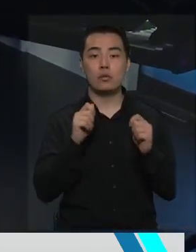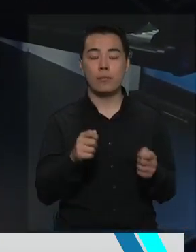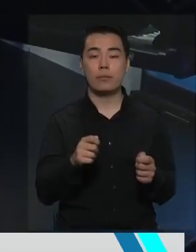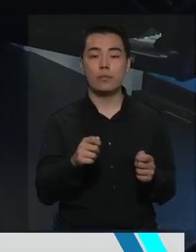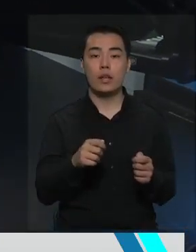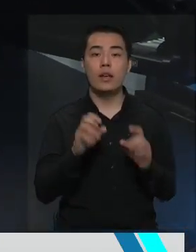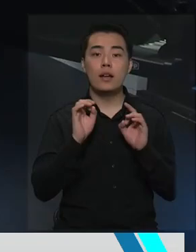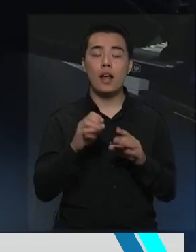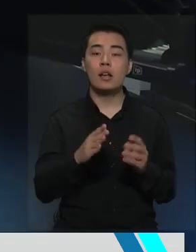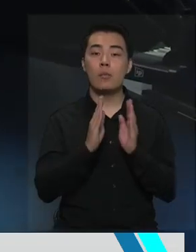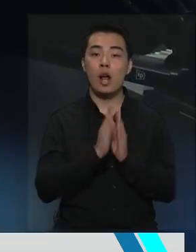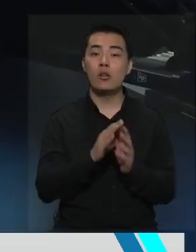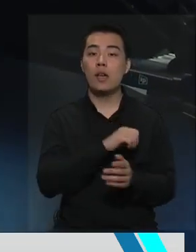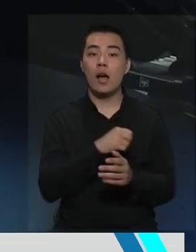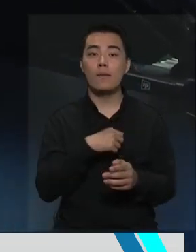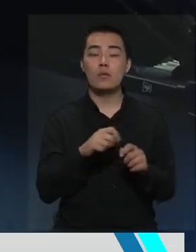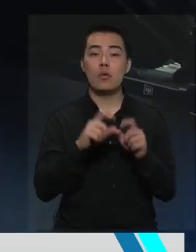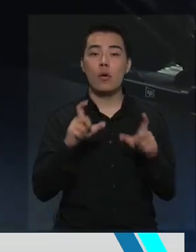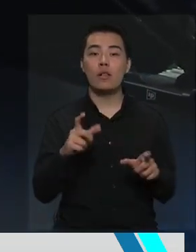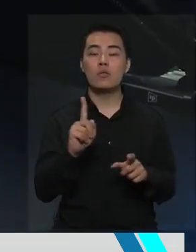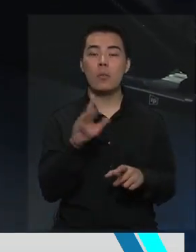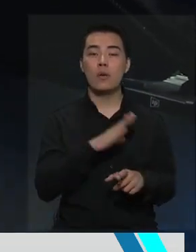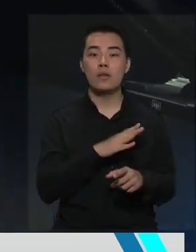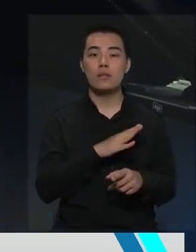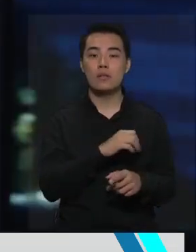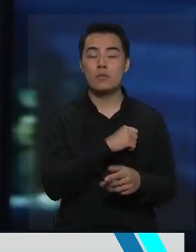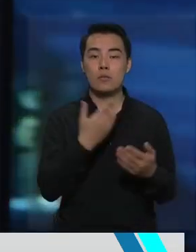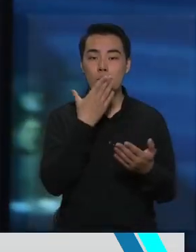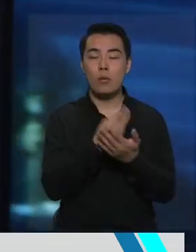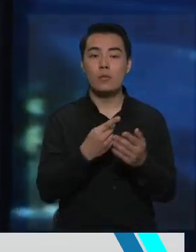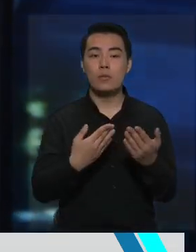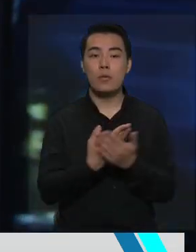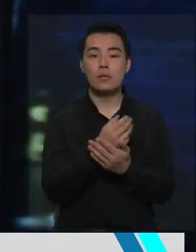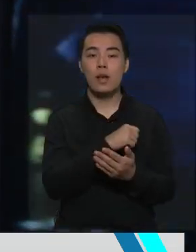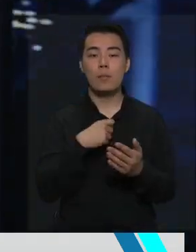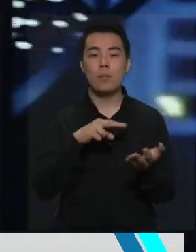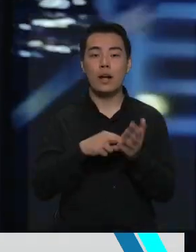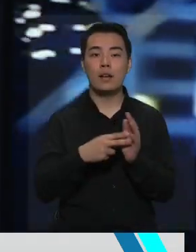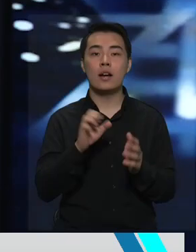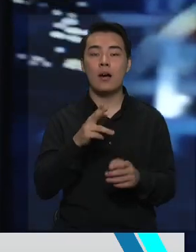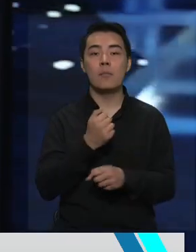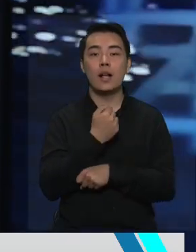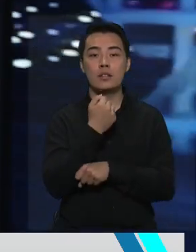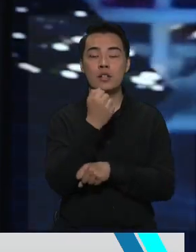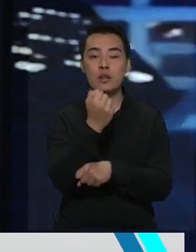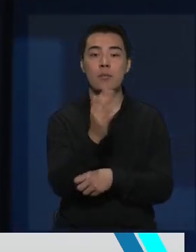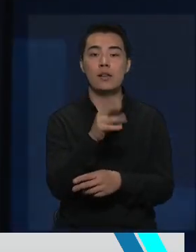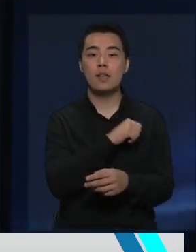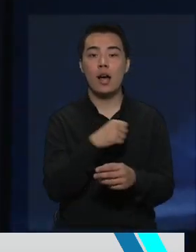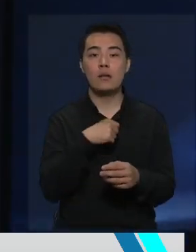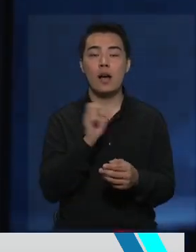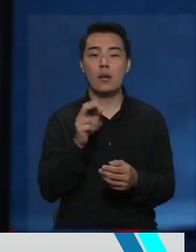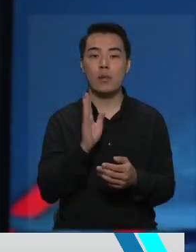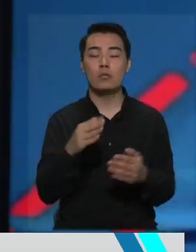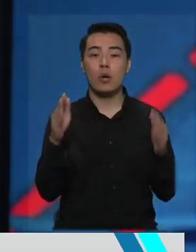расскажите пожалуйста как в школе отреагировали на ваше ноу-хау Как вас поддерживает или не поддерживает дома